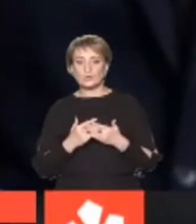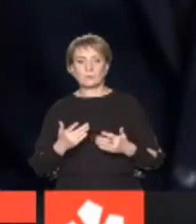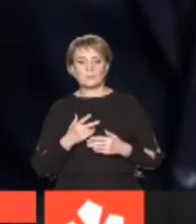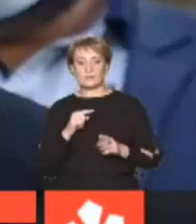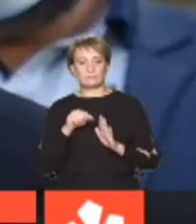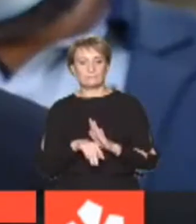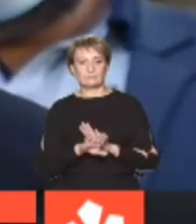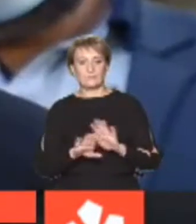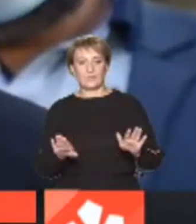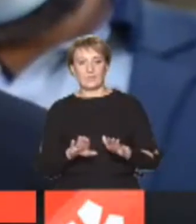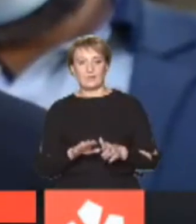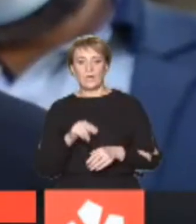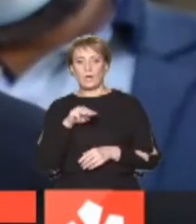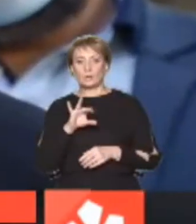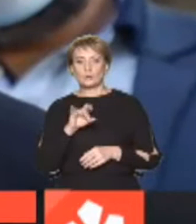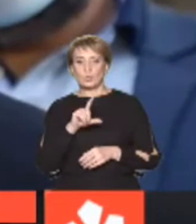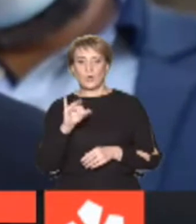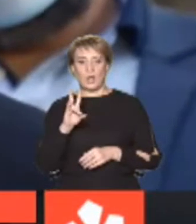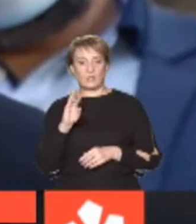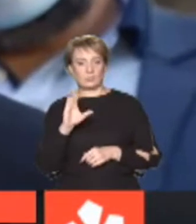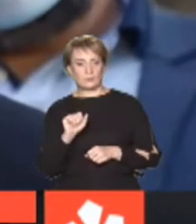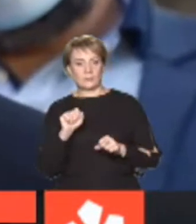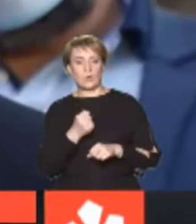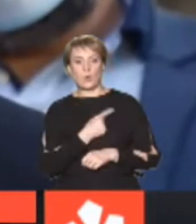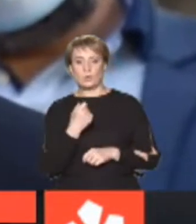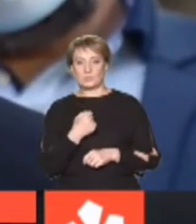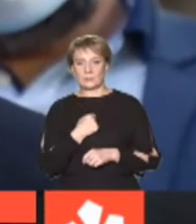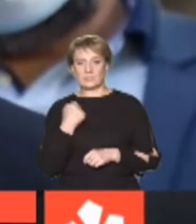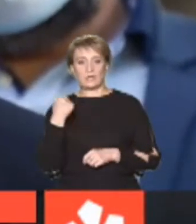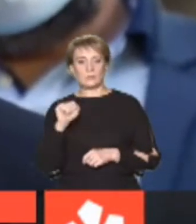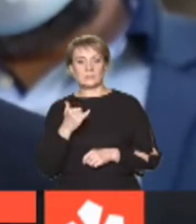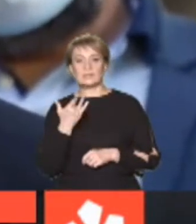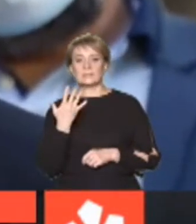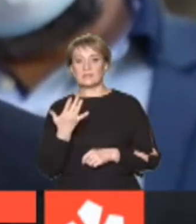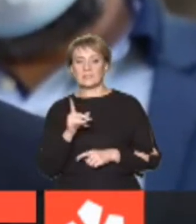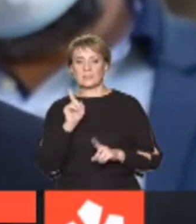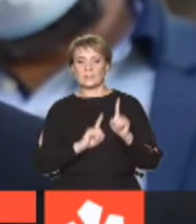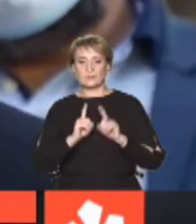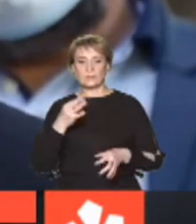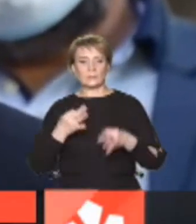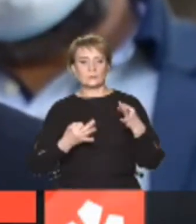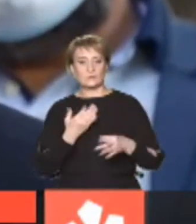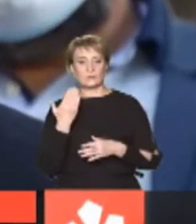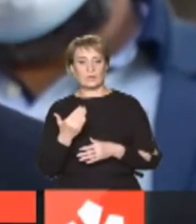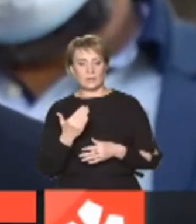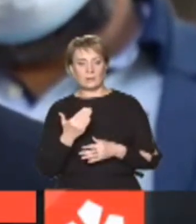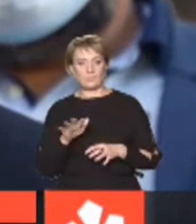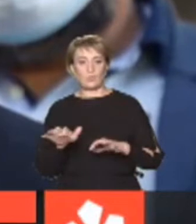позначився. Геннадій Труханов – мер Одеси і за сумісництвом рекордсмен за кількістю засідань суду по його